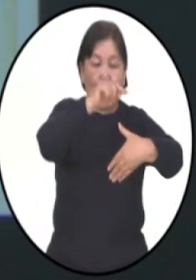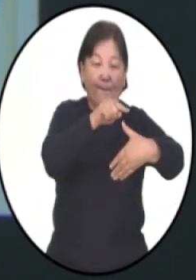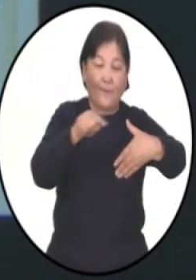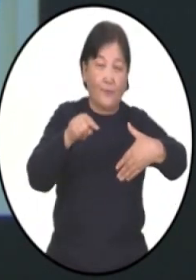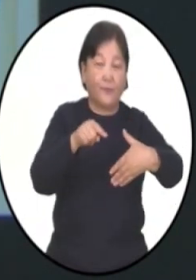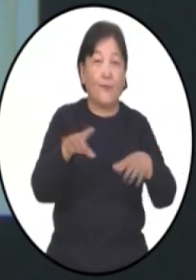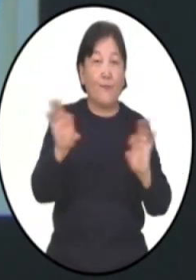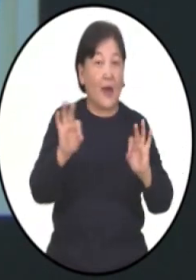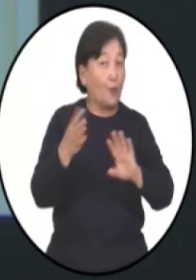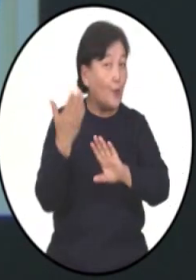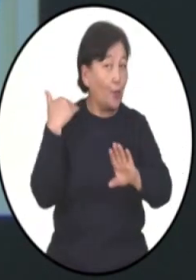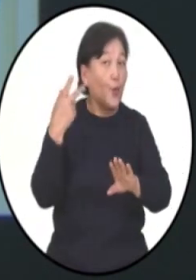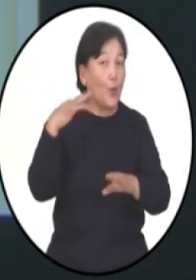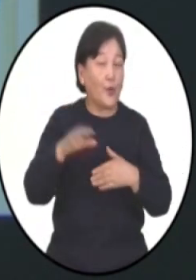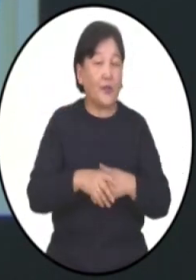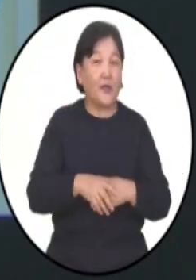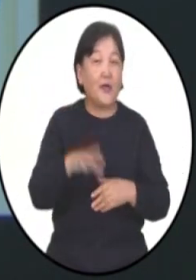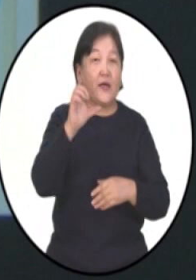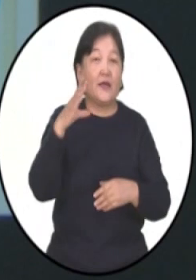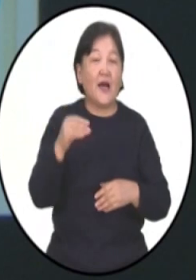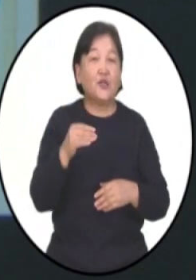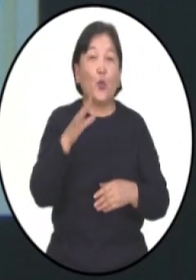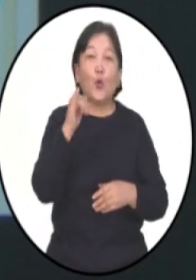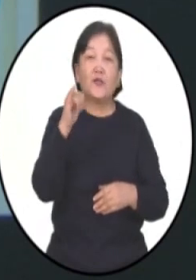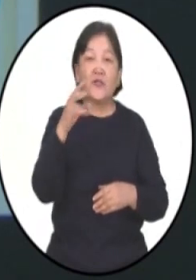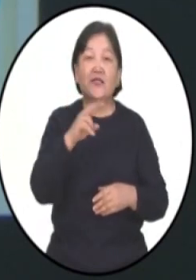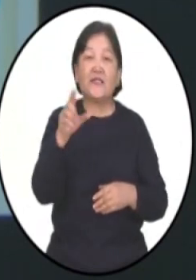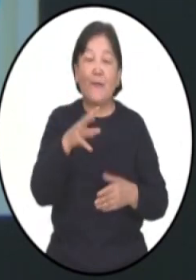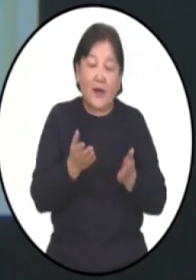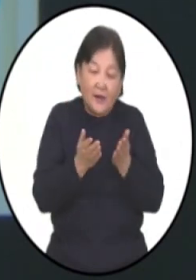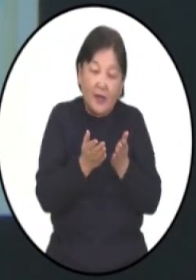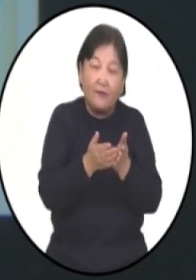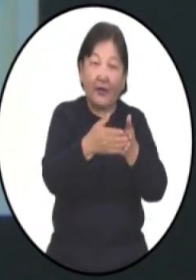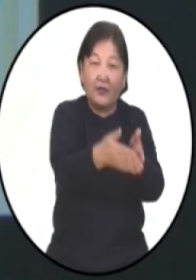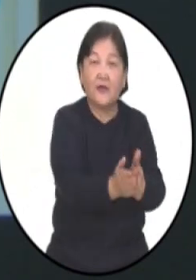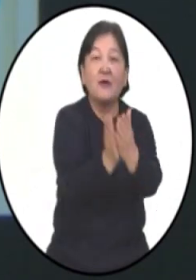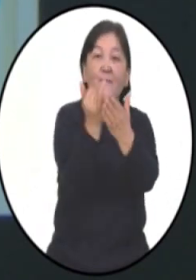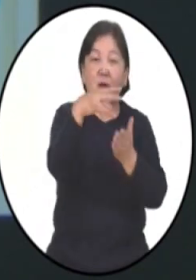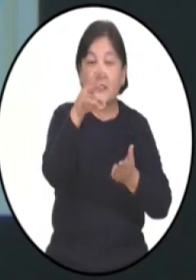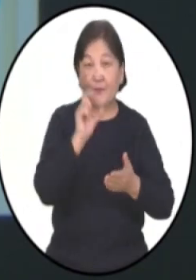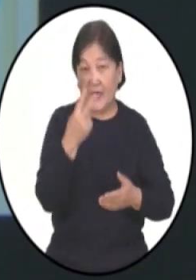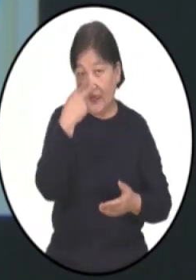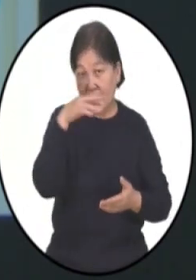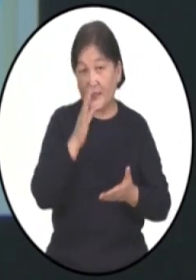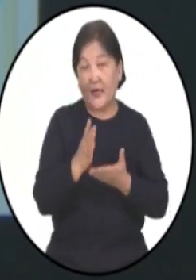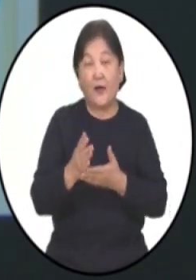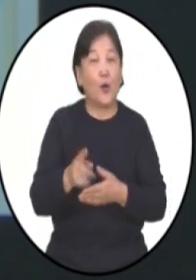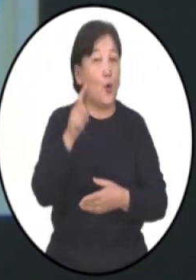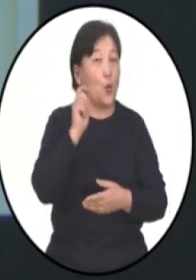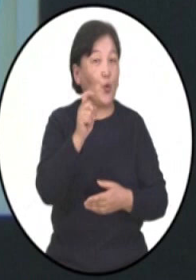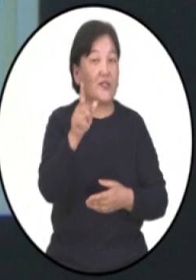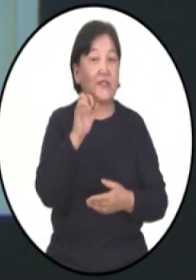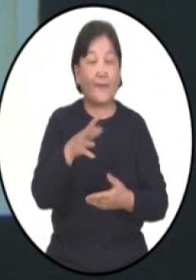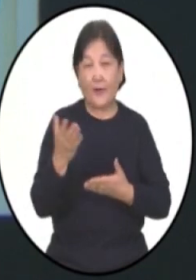бий болоогүй байхад усан зам яаж усан замаар яаж тээврэлдэг байсныг одоо цөмөр харцгаая. За хуучин зам.